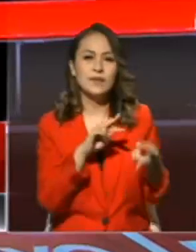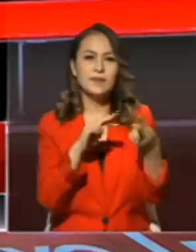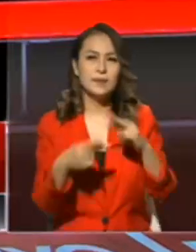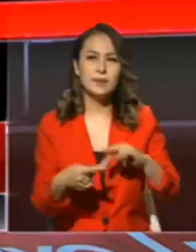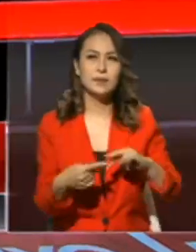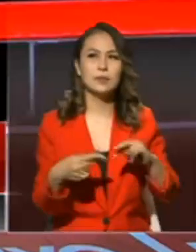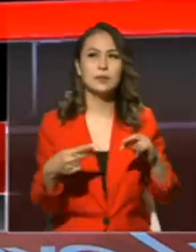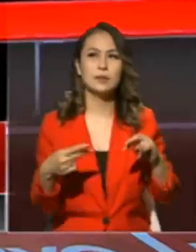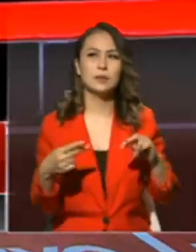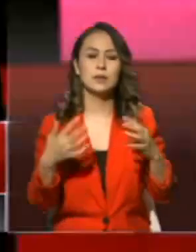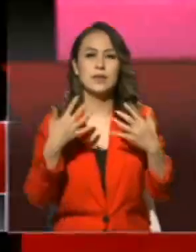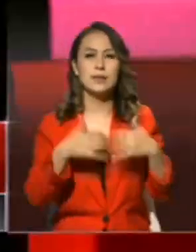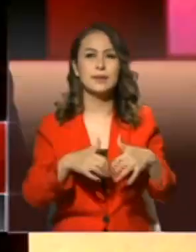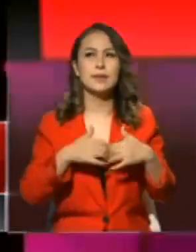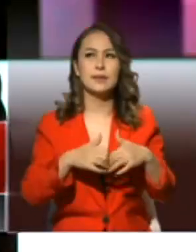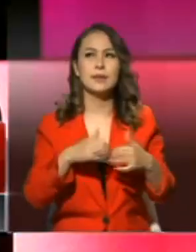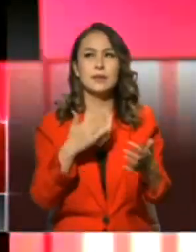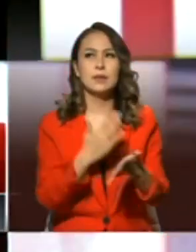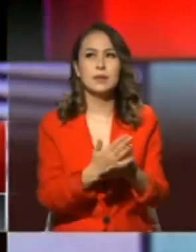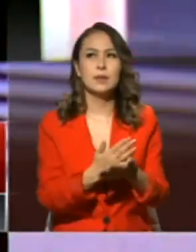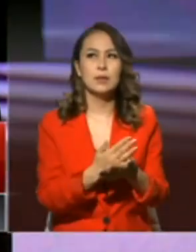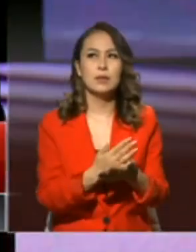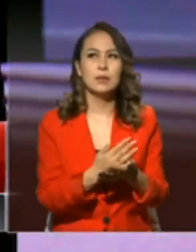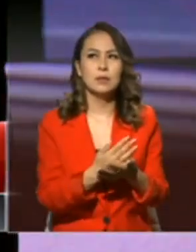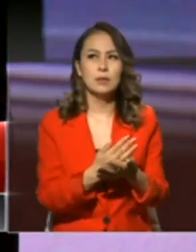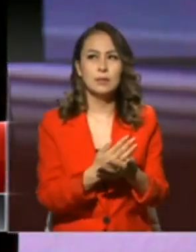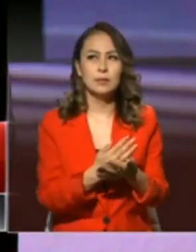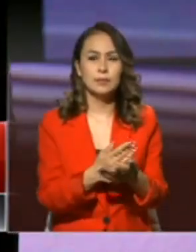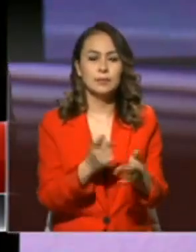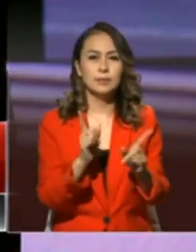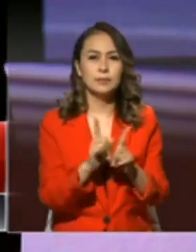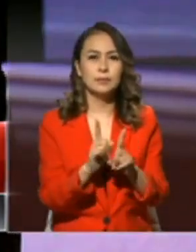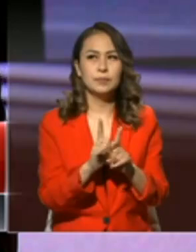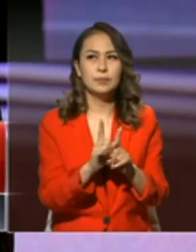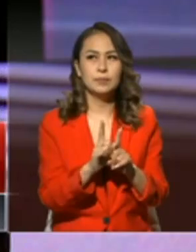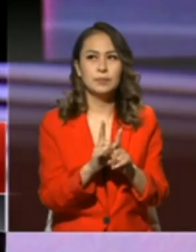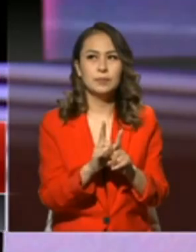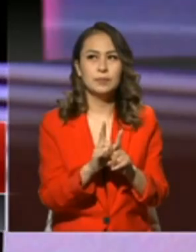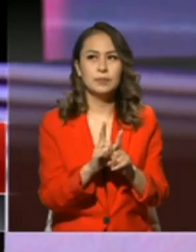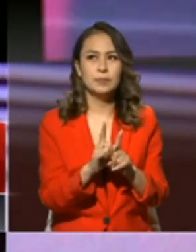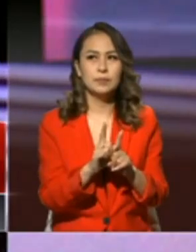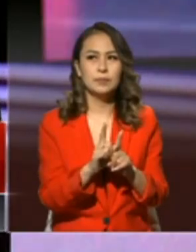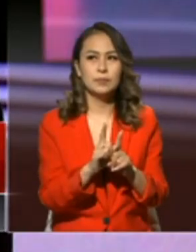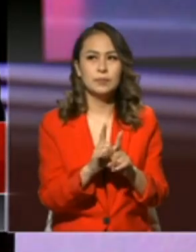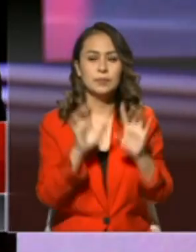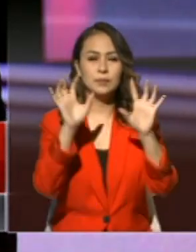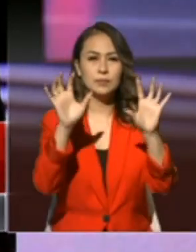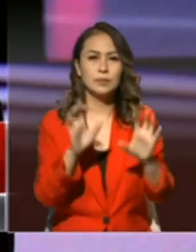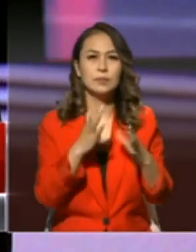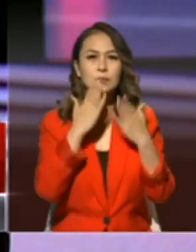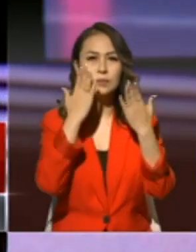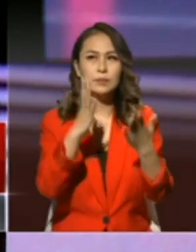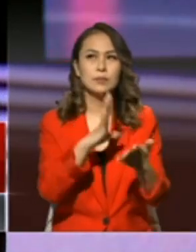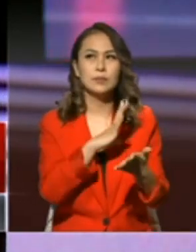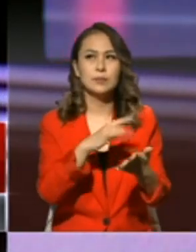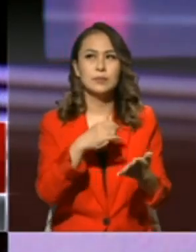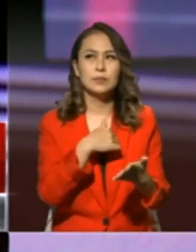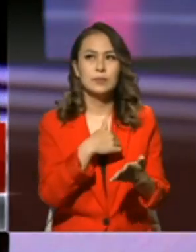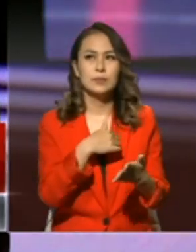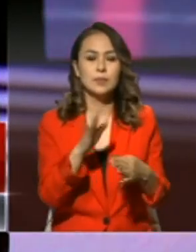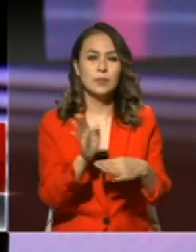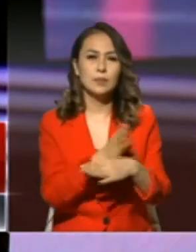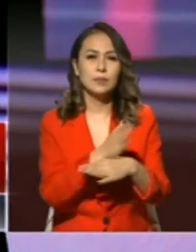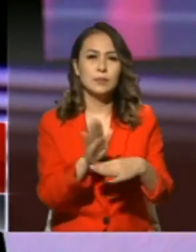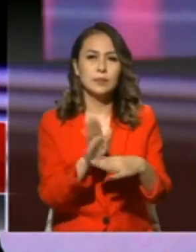нақты саны бір беткейлігі жоқ. Бұндай проблема. Заңды оқыдыңыз ба өзіңіз? Заңды оқыдыңыз ба? Бұл заңды оқығаннан